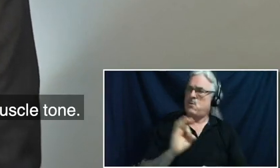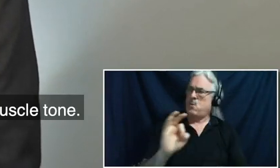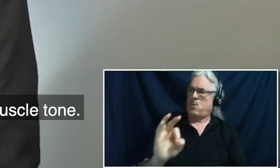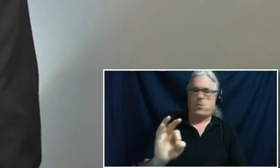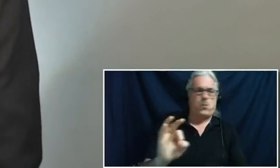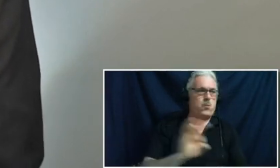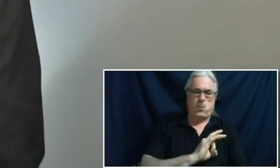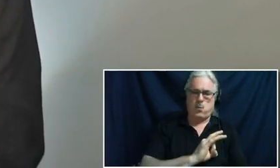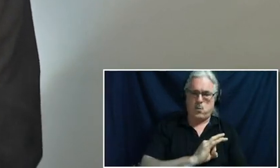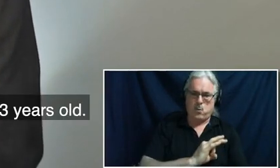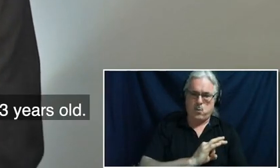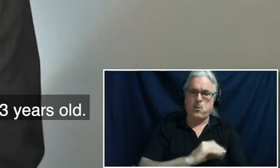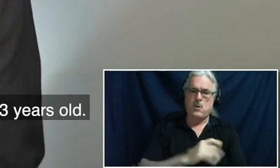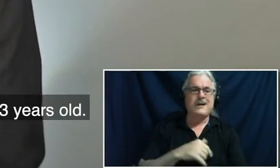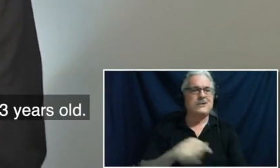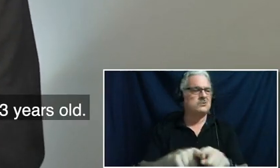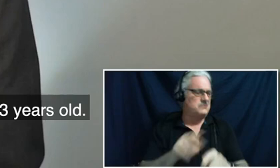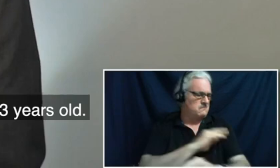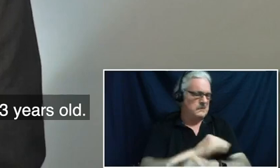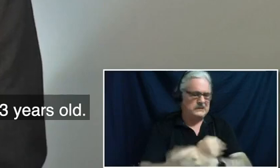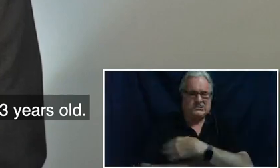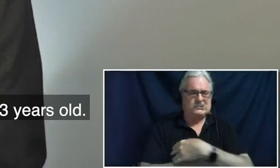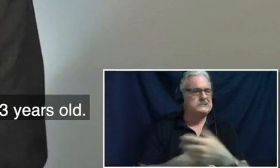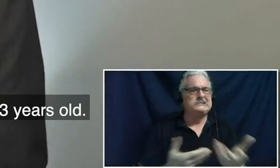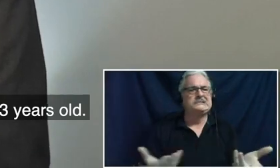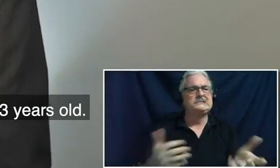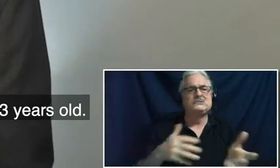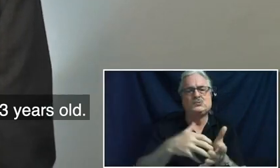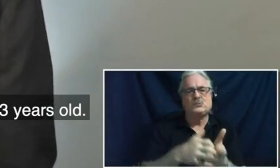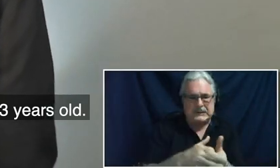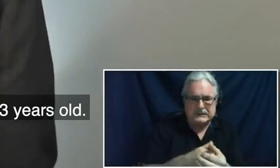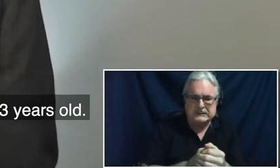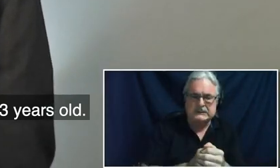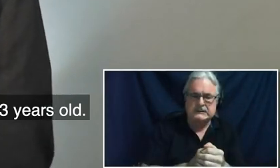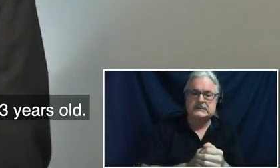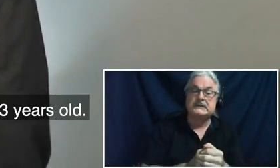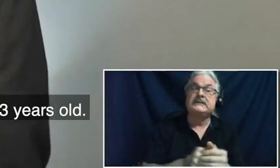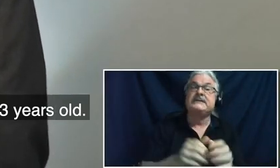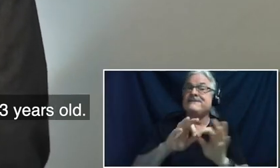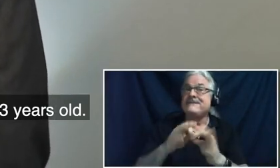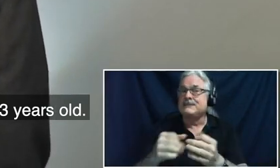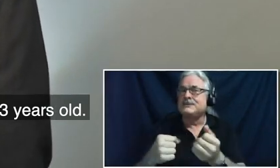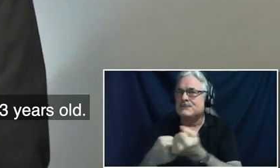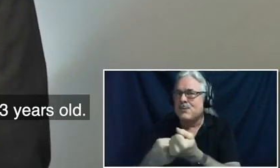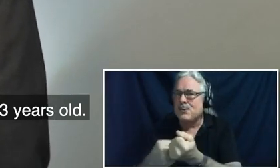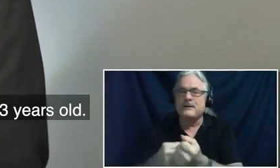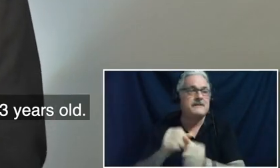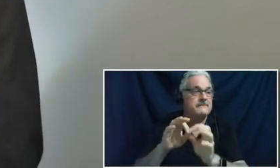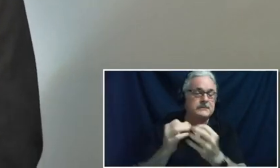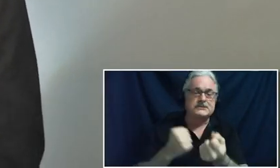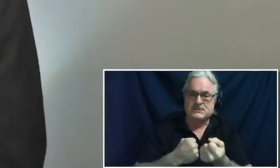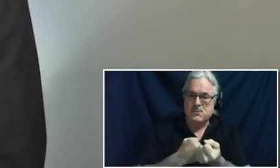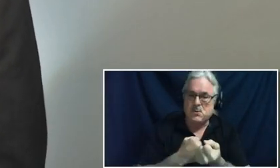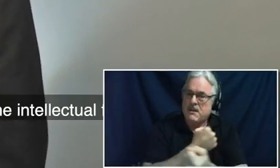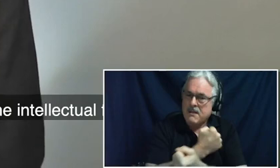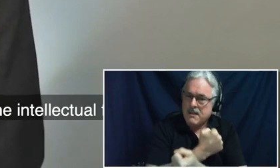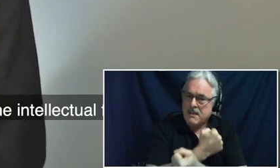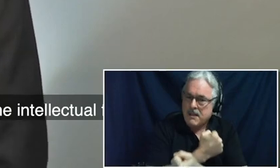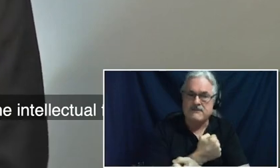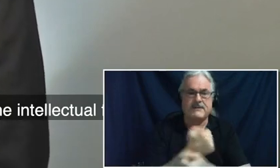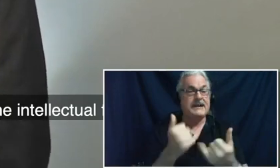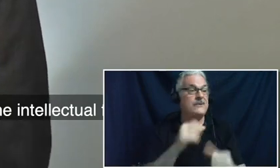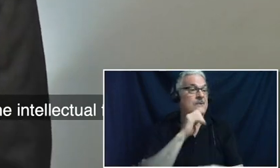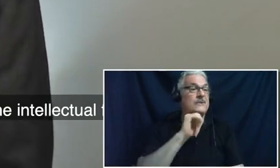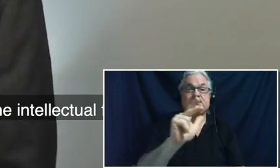et un très pauvre tonus musculaire, très faible, avec l'amour et l'appui de ma famille. Pourtant, j'ai maintenant 23